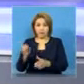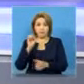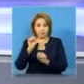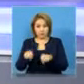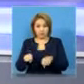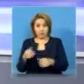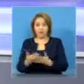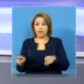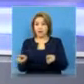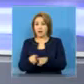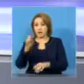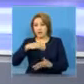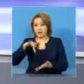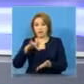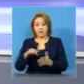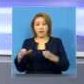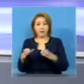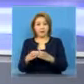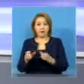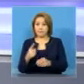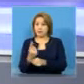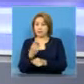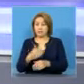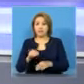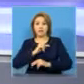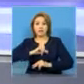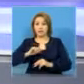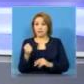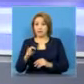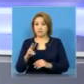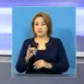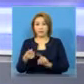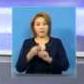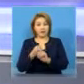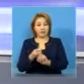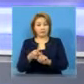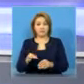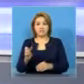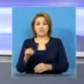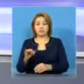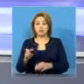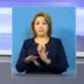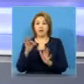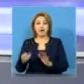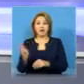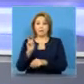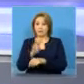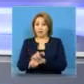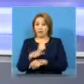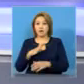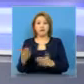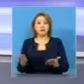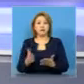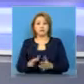алады. Дәл қазір қаламыздағы сайлау учаскелердің бірінен әріптесім Есет Қаниев байланыста. Есет, сайлаушылар келе бастаған шығар. Қалай